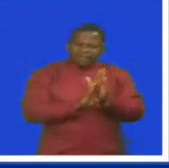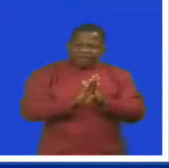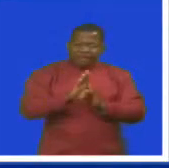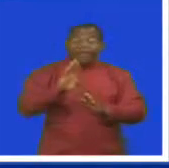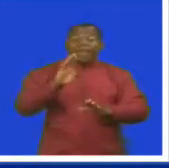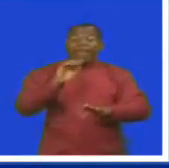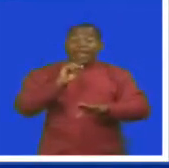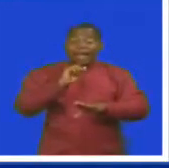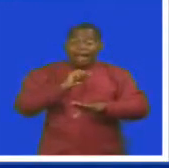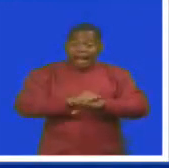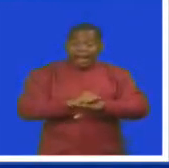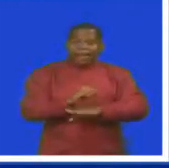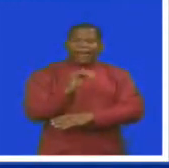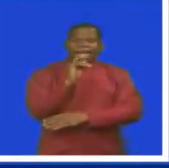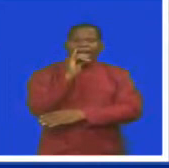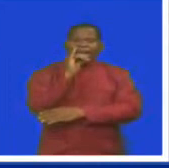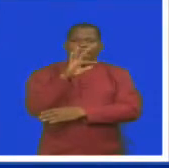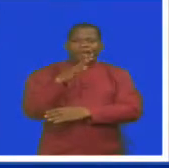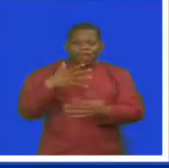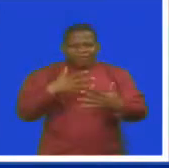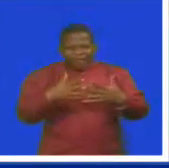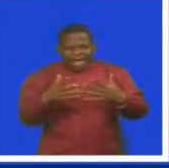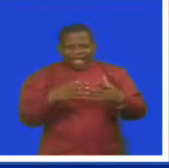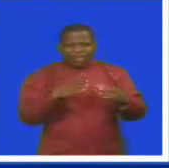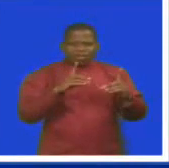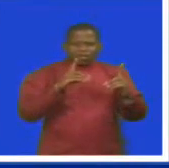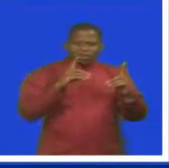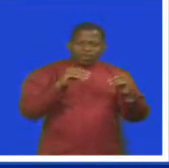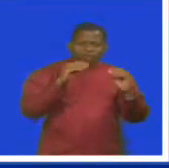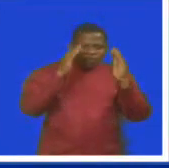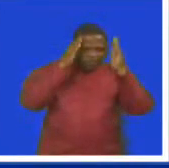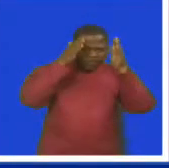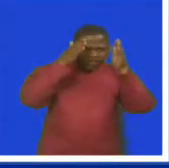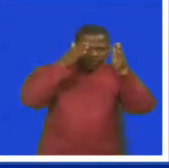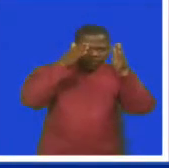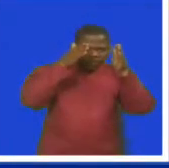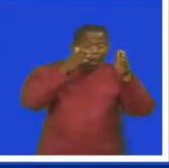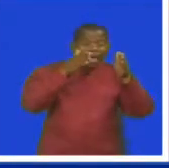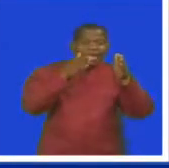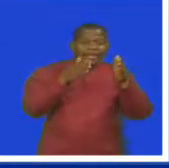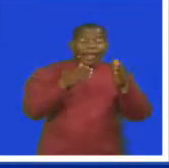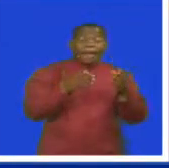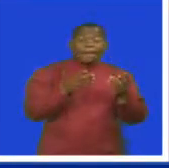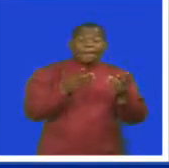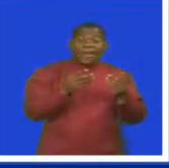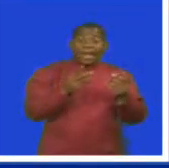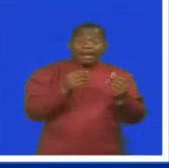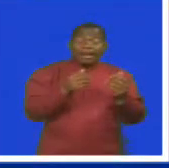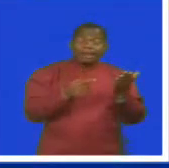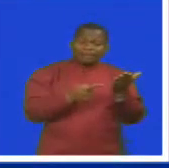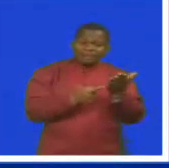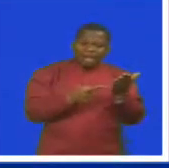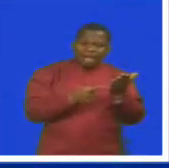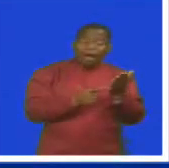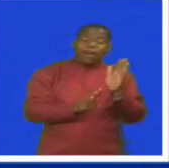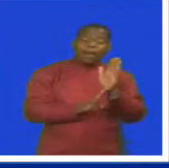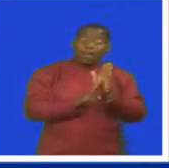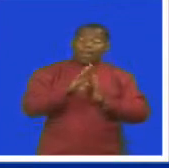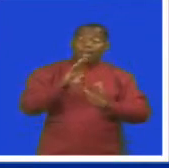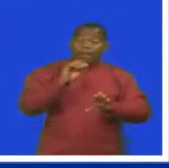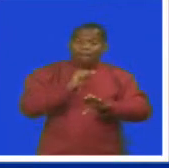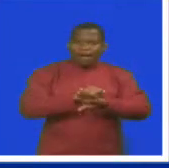nekuthi lisedute nelive labomakhelwane nokubalulekileke lesekuvetako nalaba kuvetako